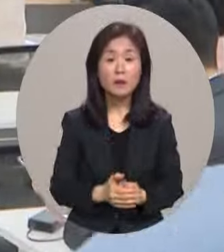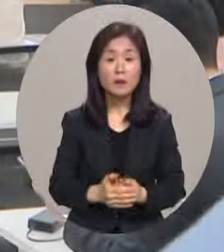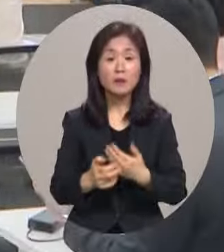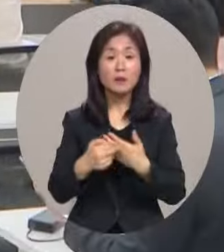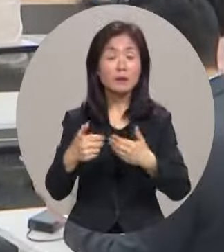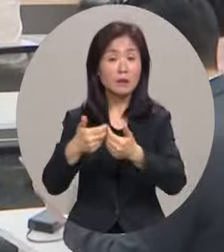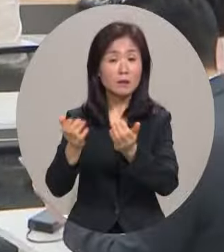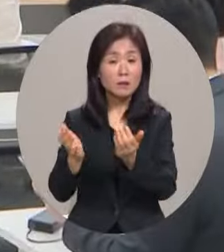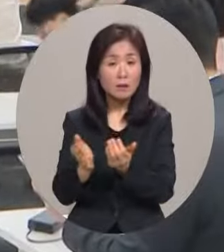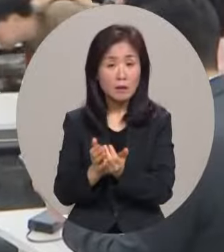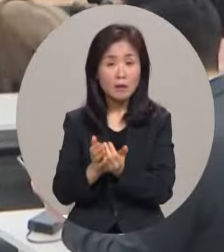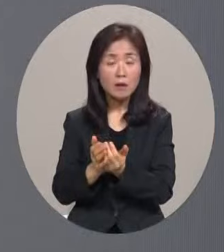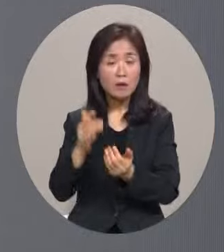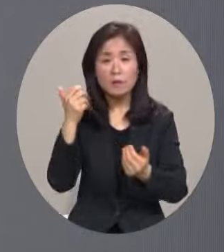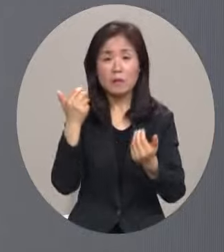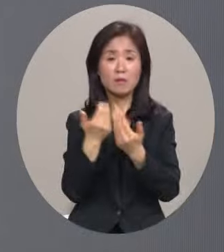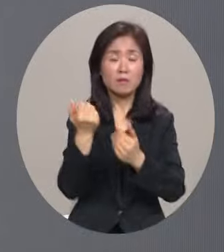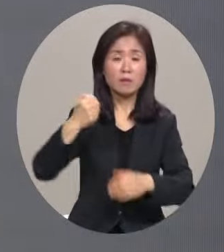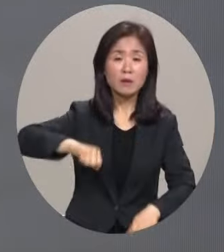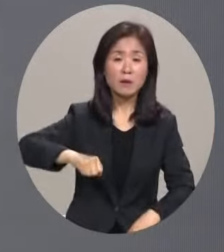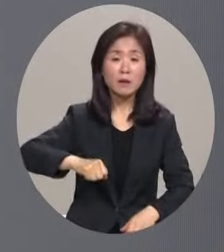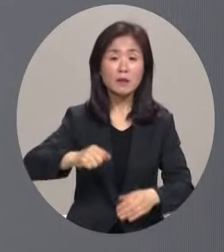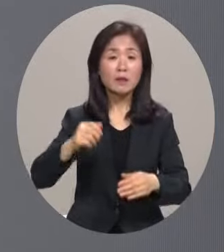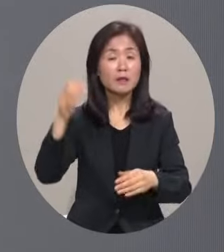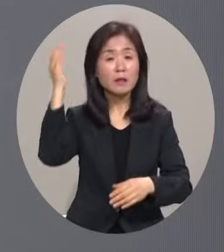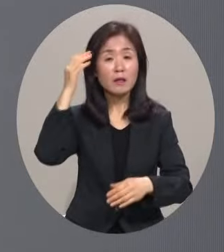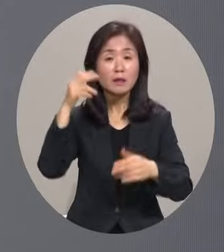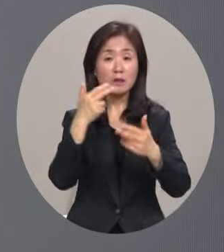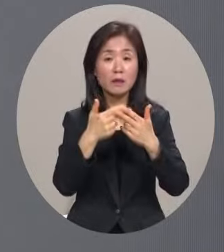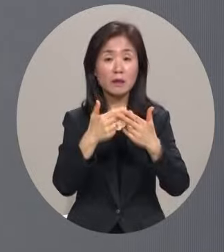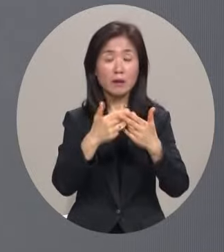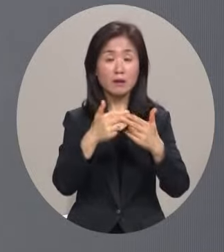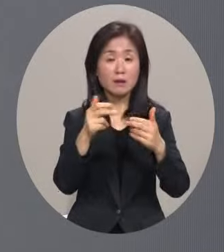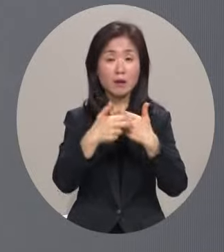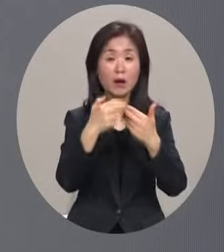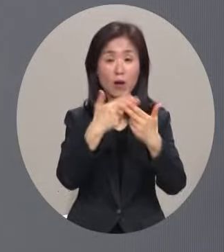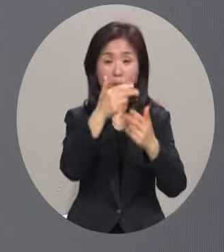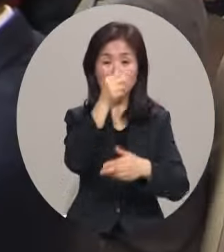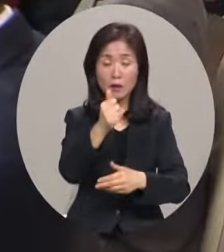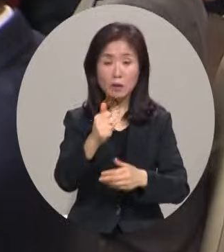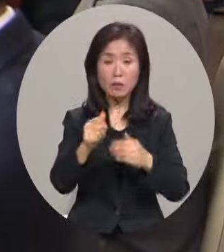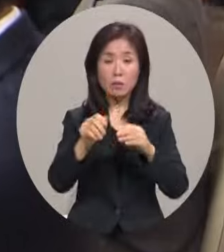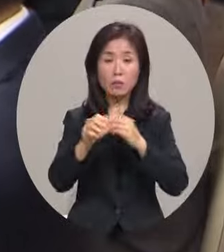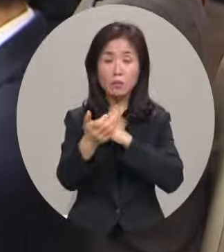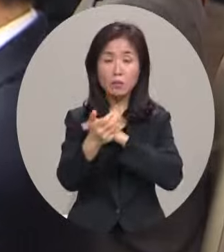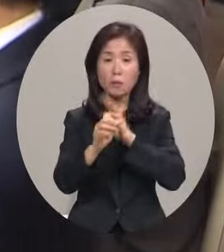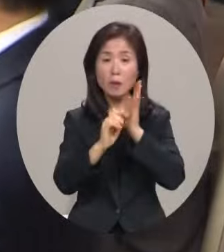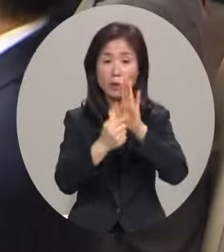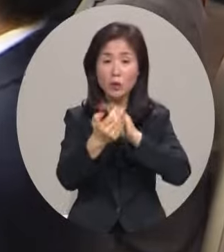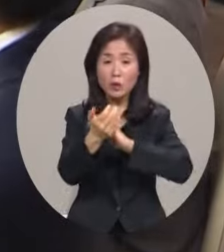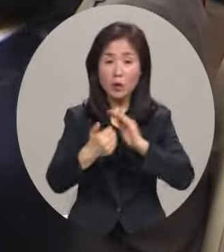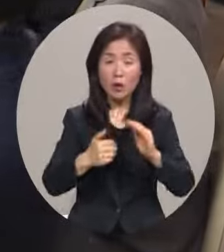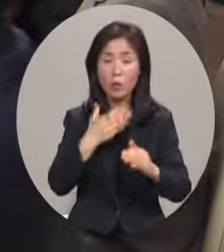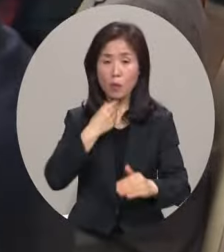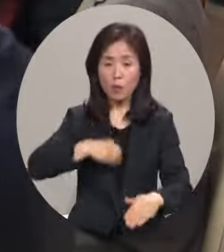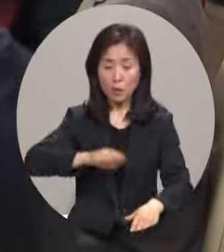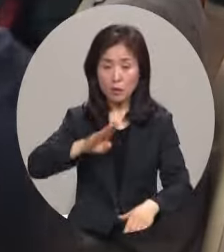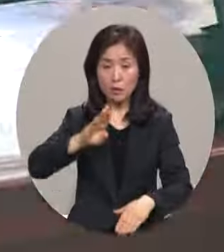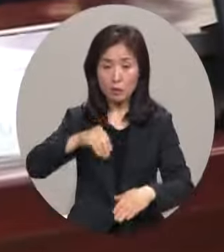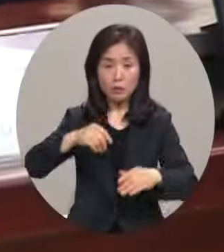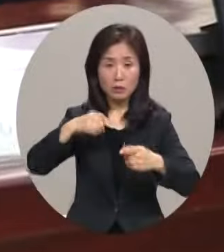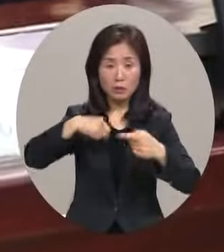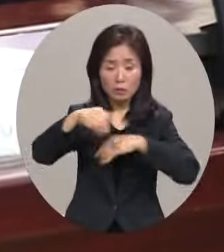의사단체는 즉각 반발했습니다. 대한의사협회장은 발표 직전에 열린 보건의료정책심의회에 항의하며 불참한